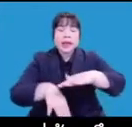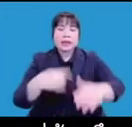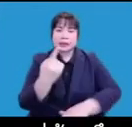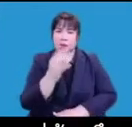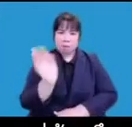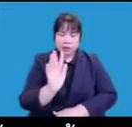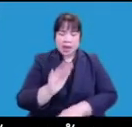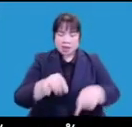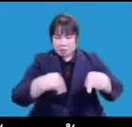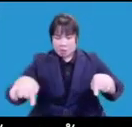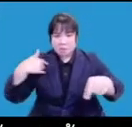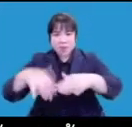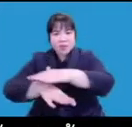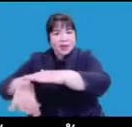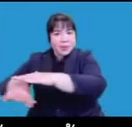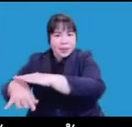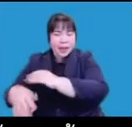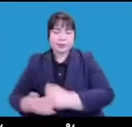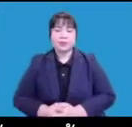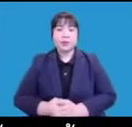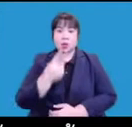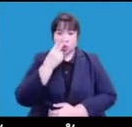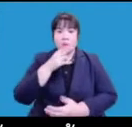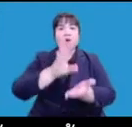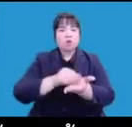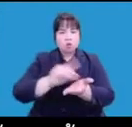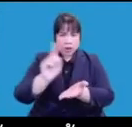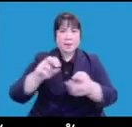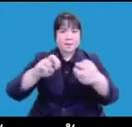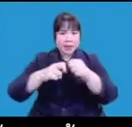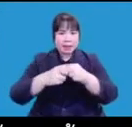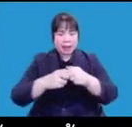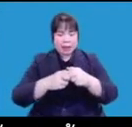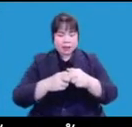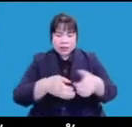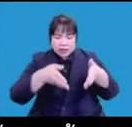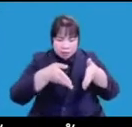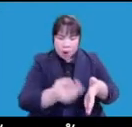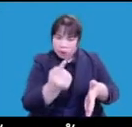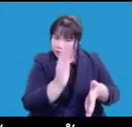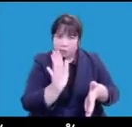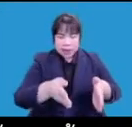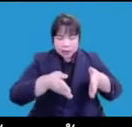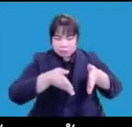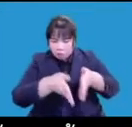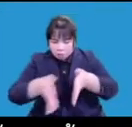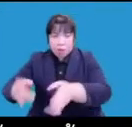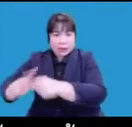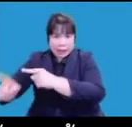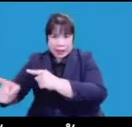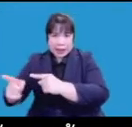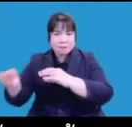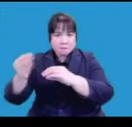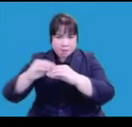ะครับพวกเขาต้องการอะไรข้อมูลที่ใช้นะฮะต้องมีการระบุปัญหามากกว่า1มิตินะครับสุดท้ายจะช่วยอย่างไรตร